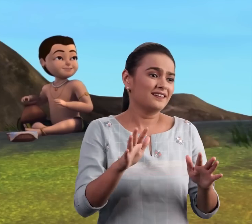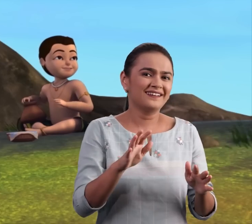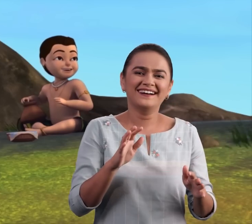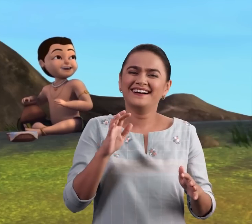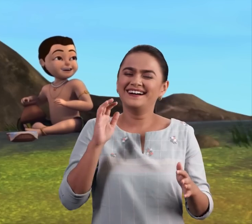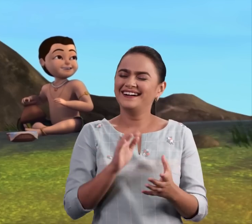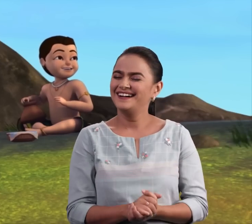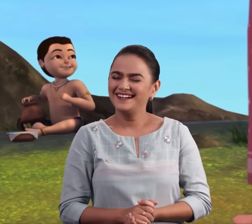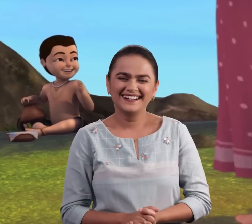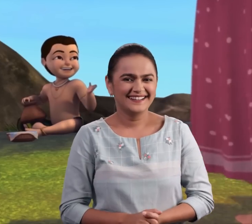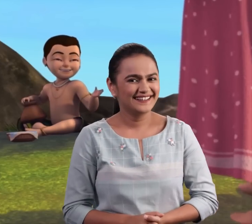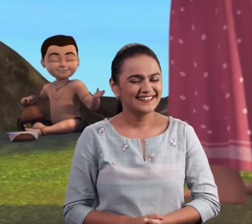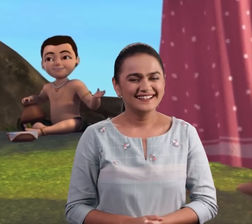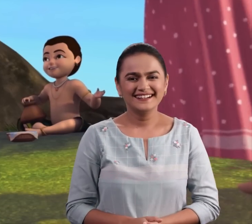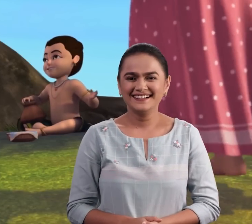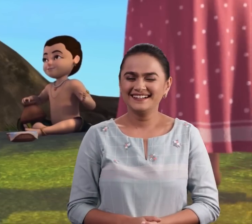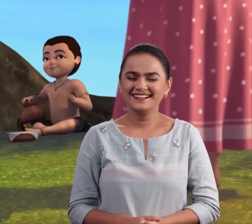गए।